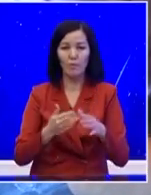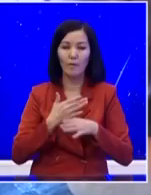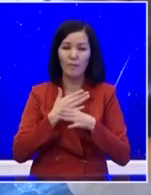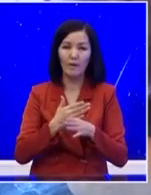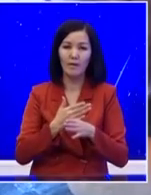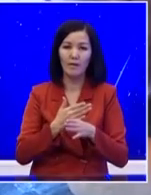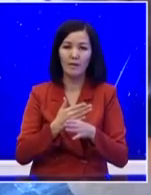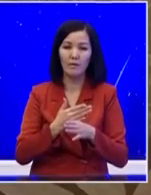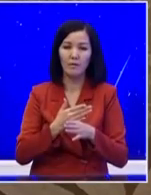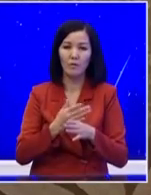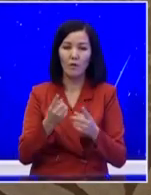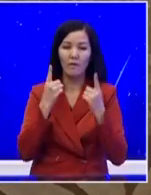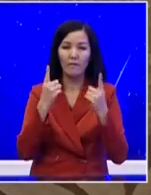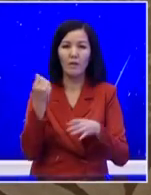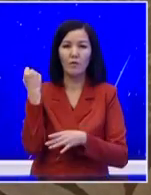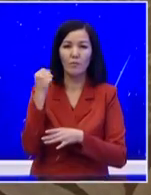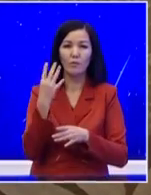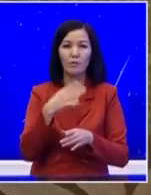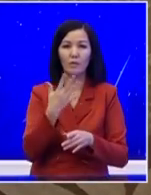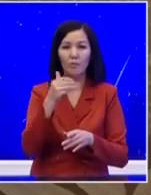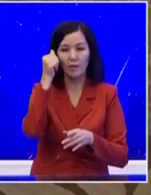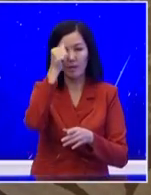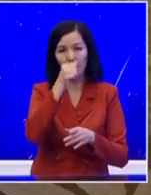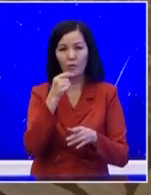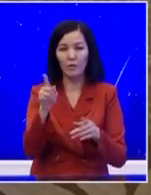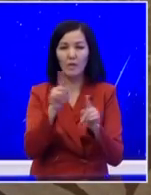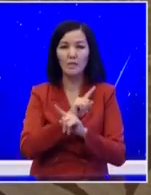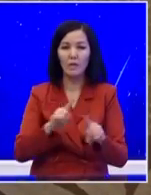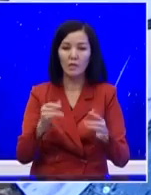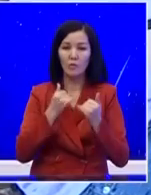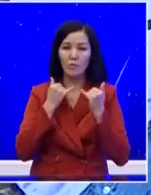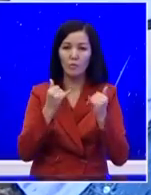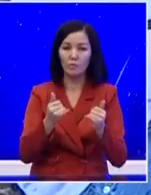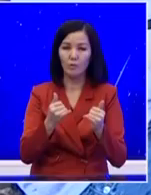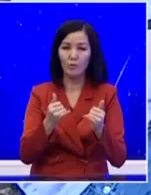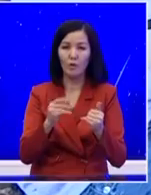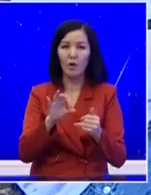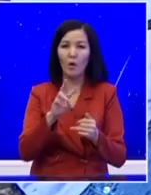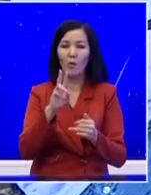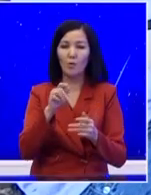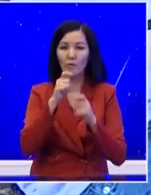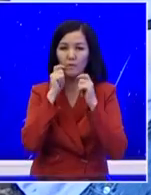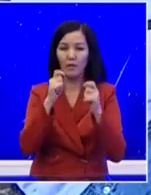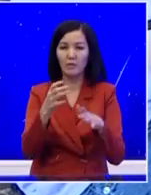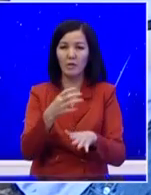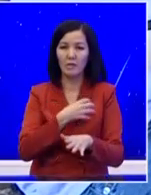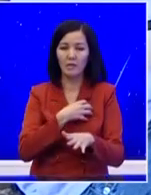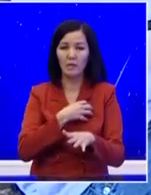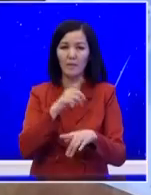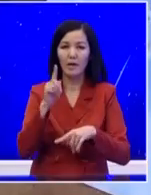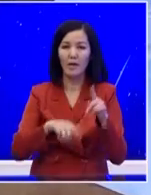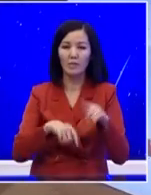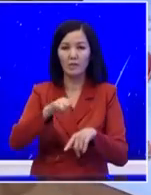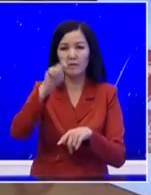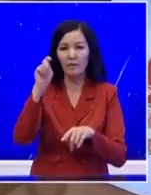солдату встретить Великую Победу в 45-м году. За особые заслуги перед отчизной Николай Огнев награжден орденом Отечественной войны